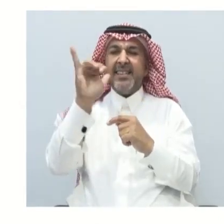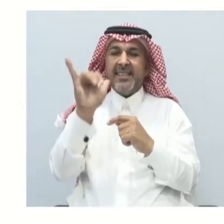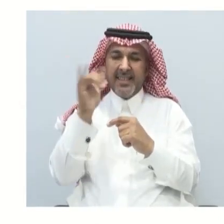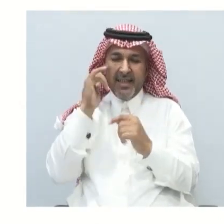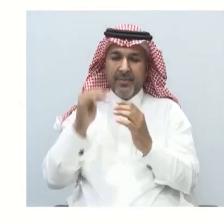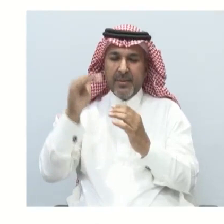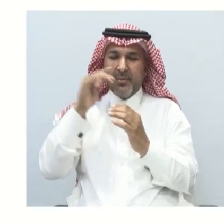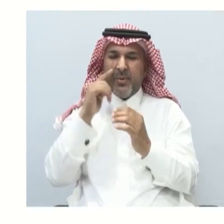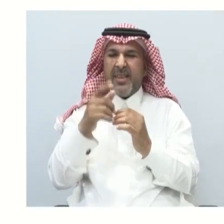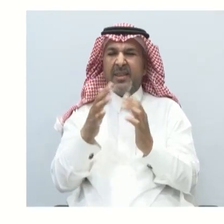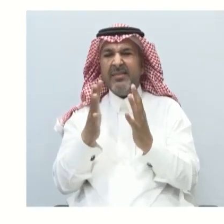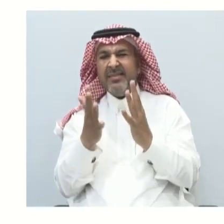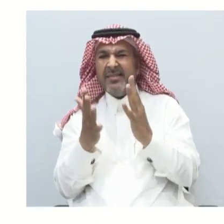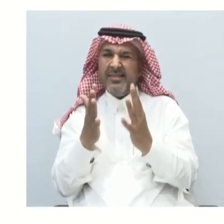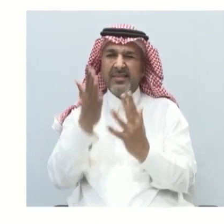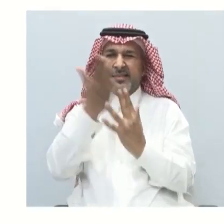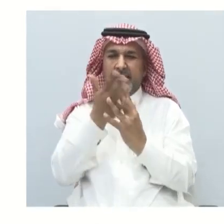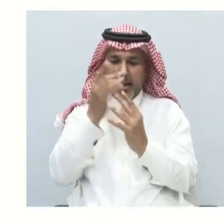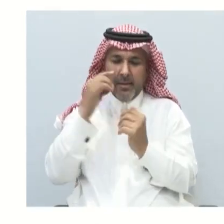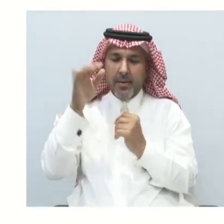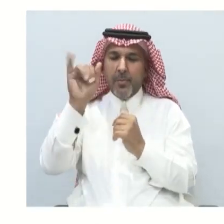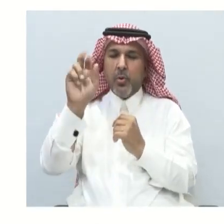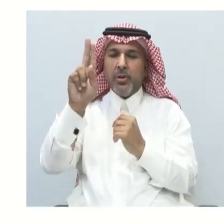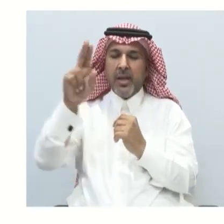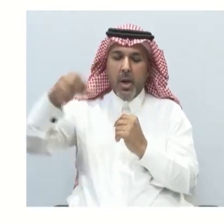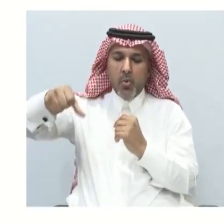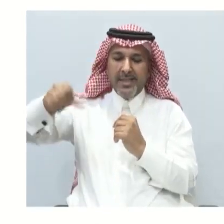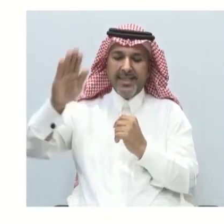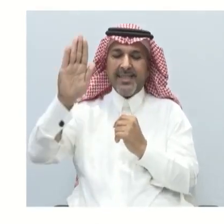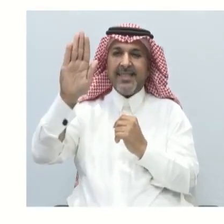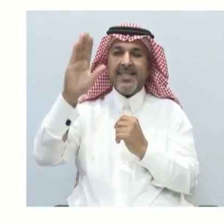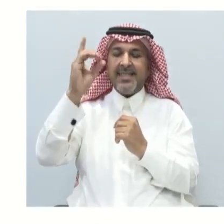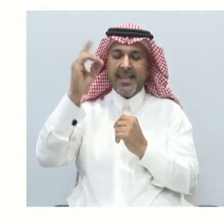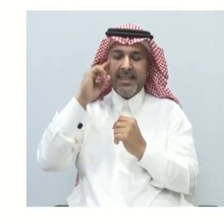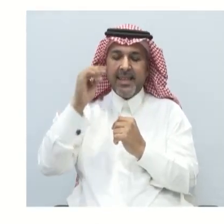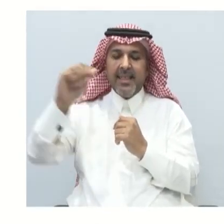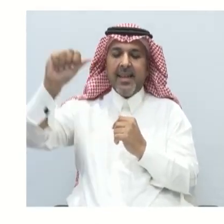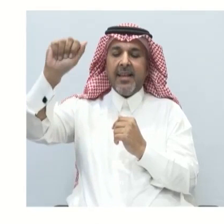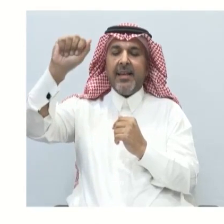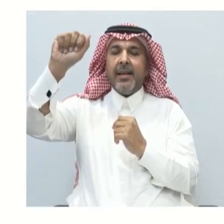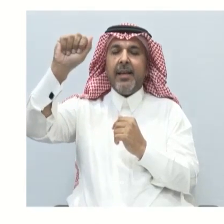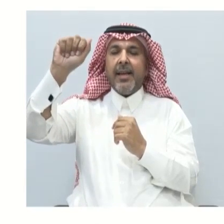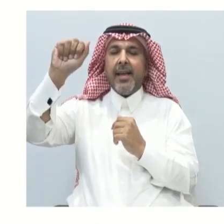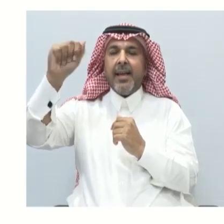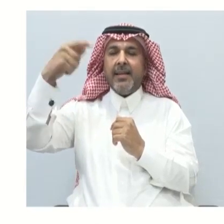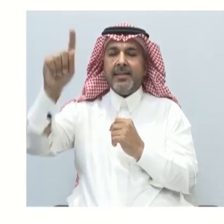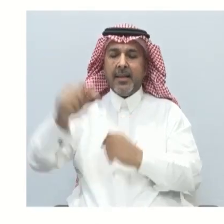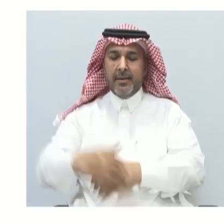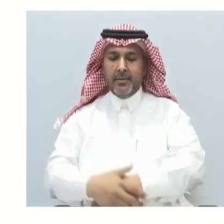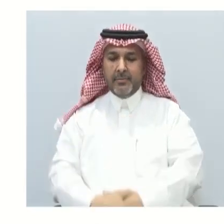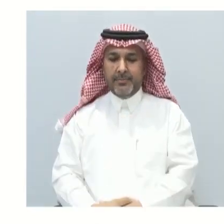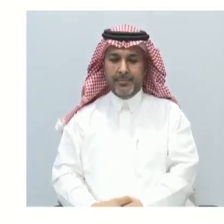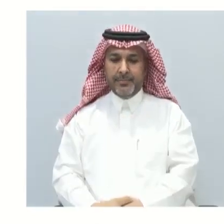70% فهو يعتبر متوسط اذا هو طردي متوسط ارتباط طردي متوسط والجواب الصحيح هو